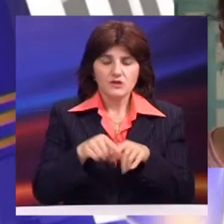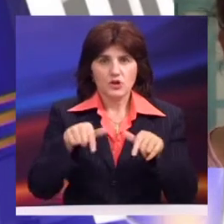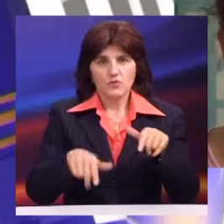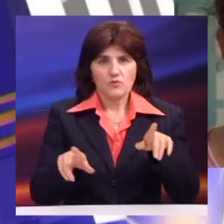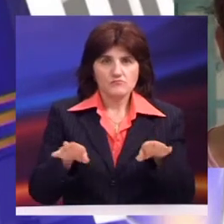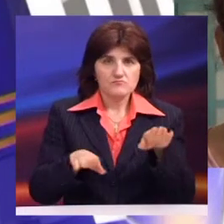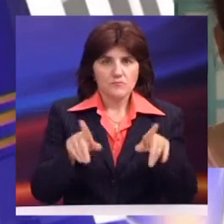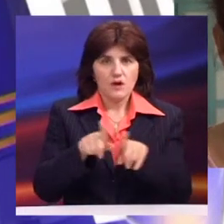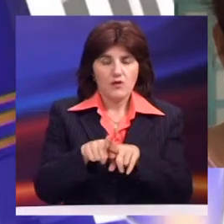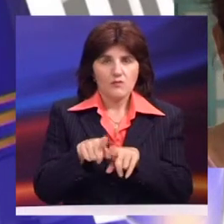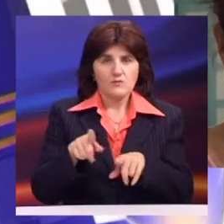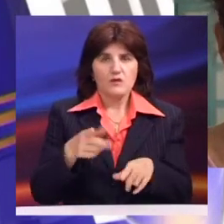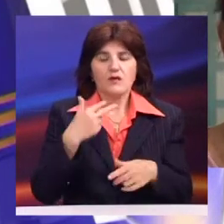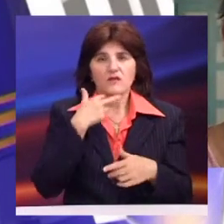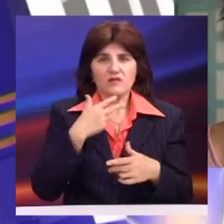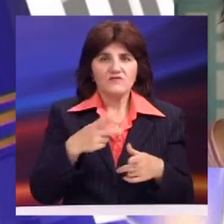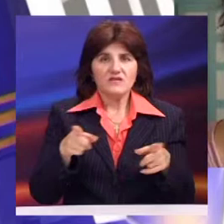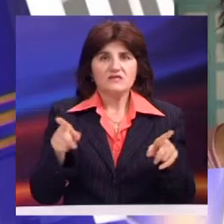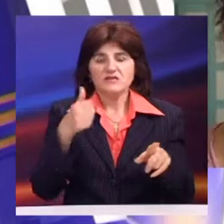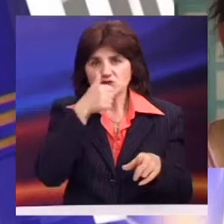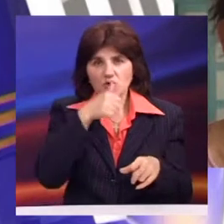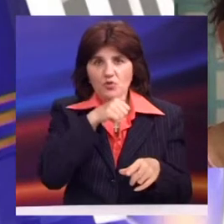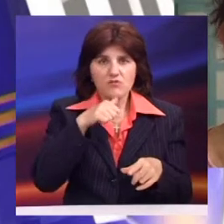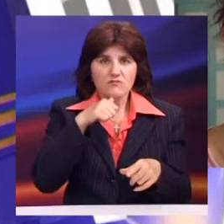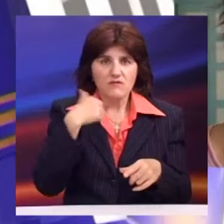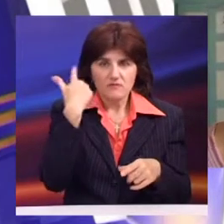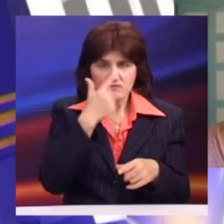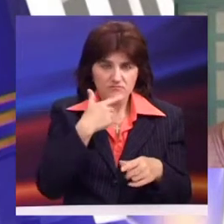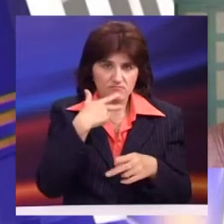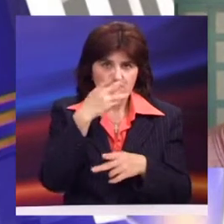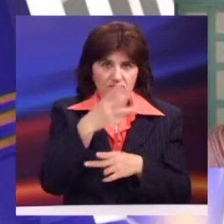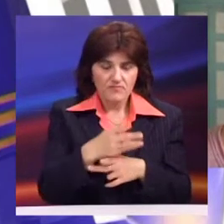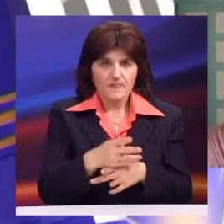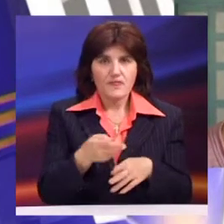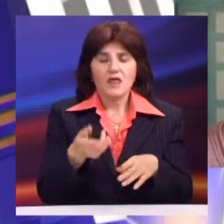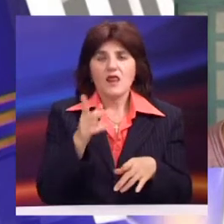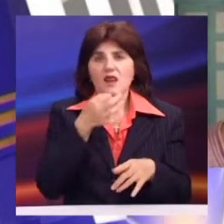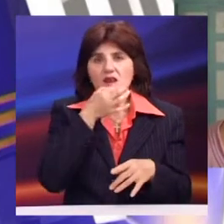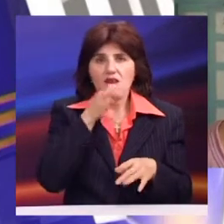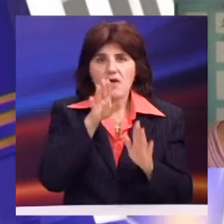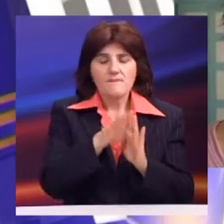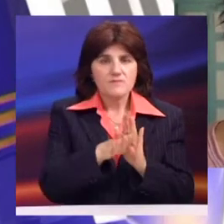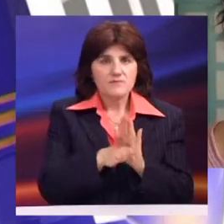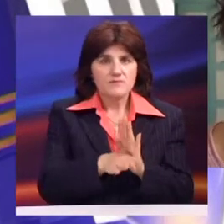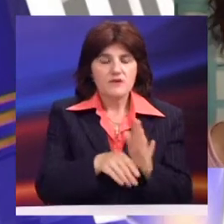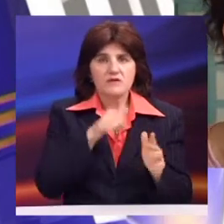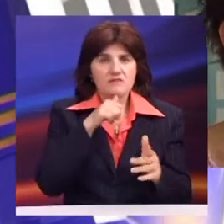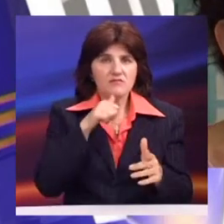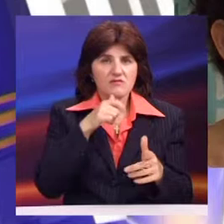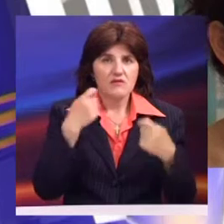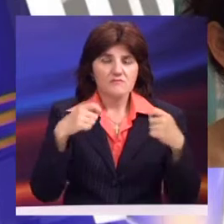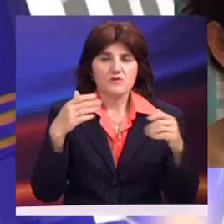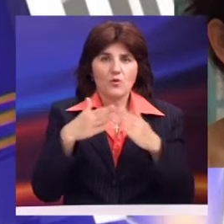i prošle godine, a infrastruktura je slična. Znači, možemo da konstatujemo da najmanje se